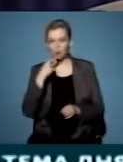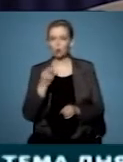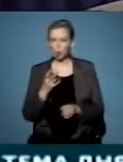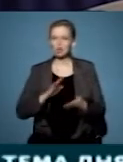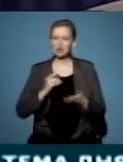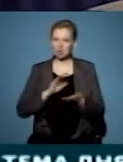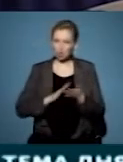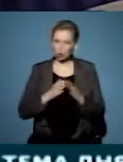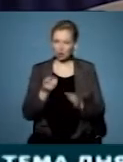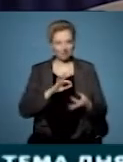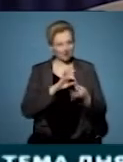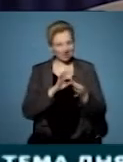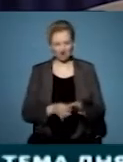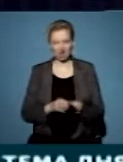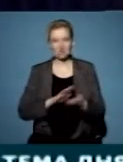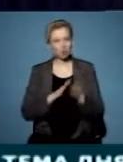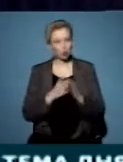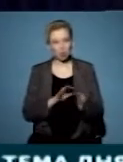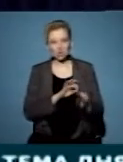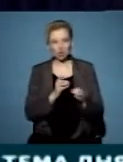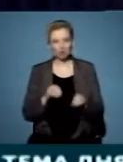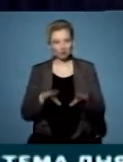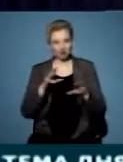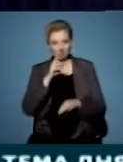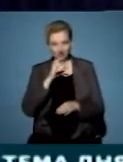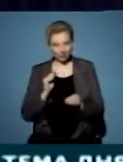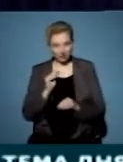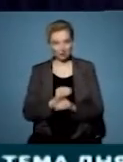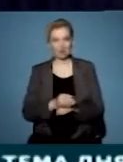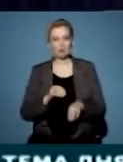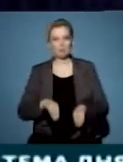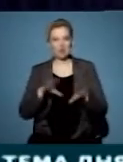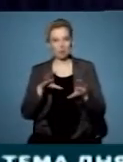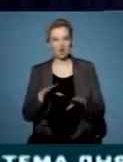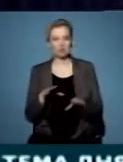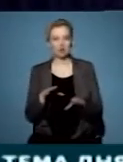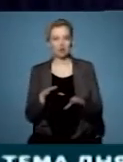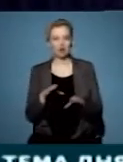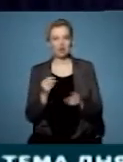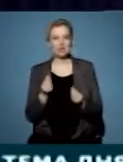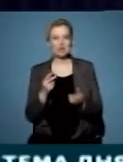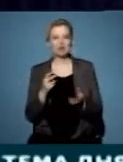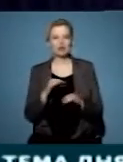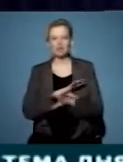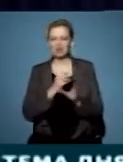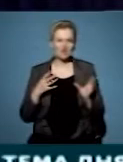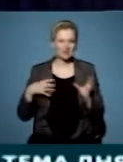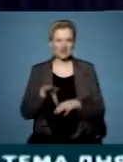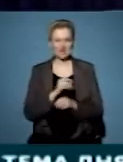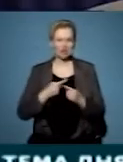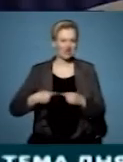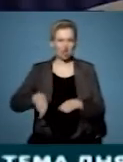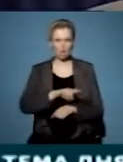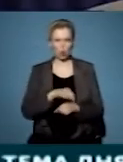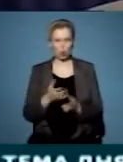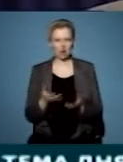складна. Ситуація складна, тому що піднімаються зарплати, піднімаються ціни на все, навкруги.